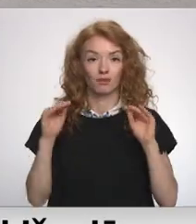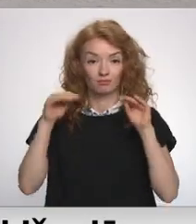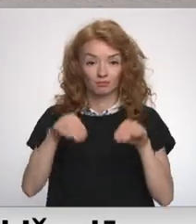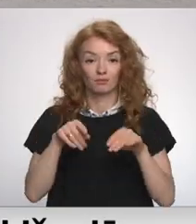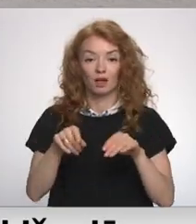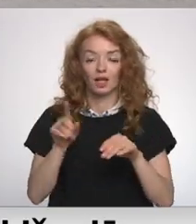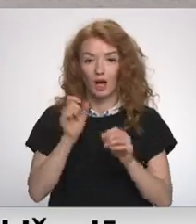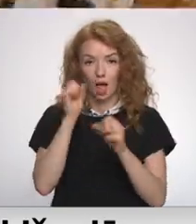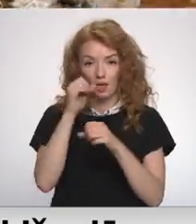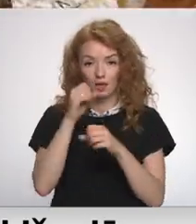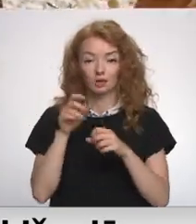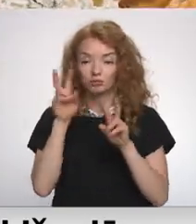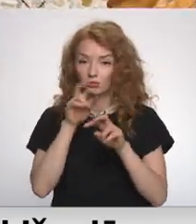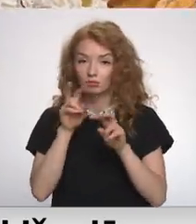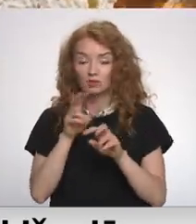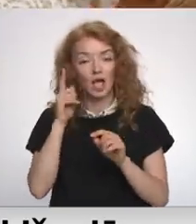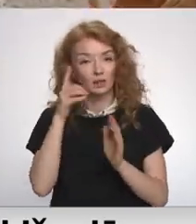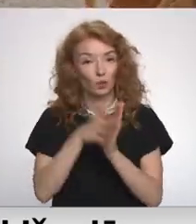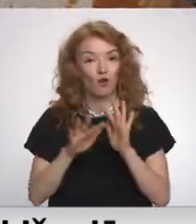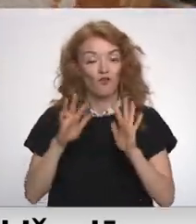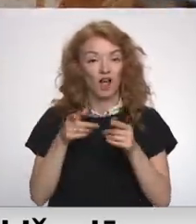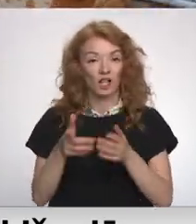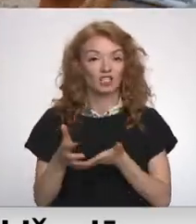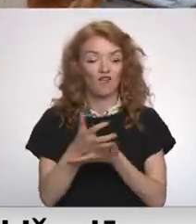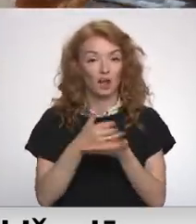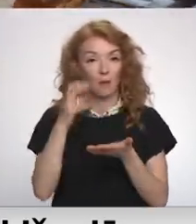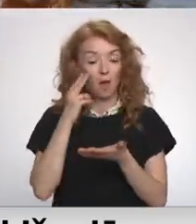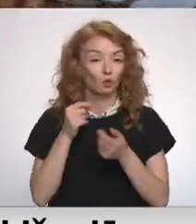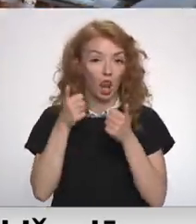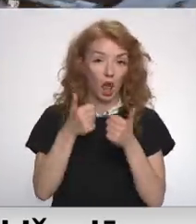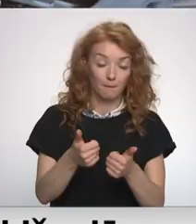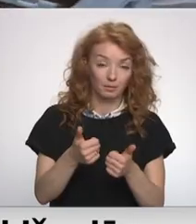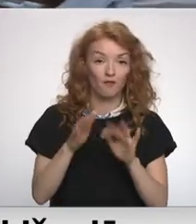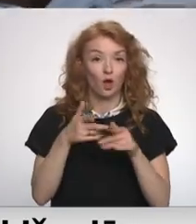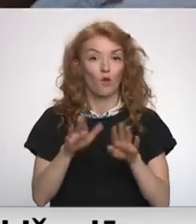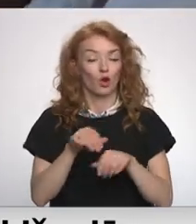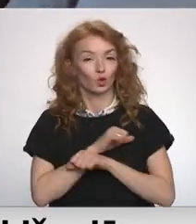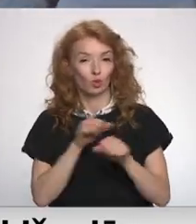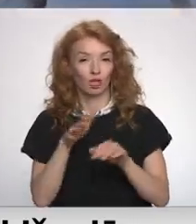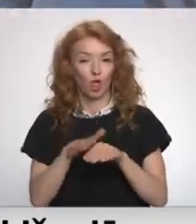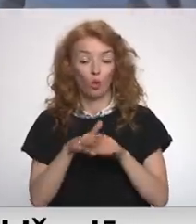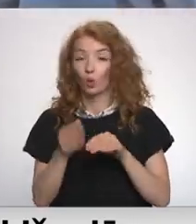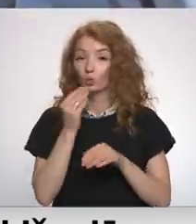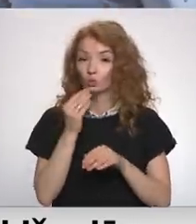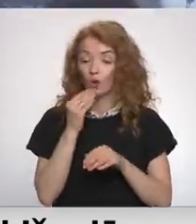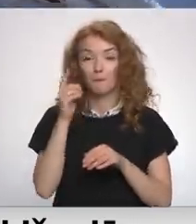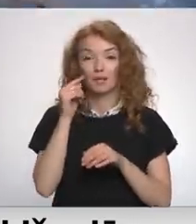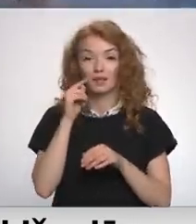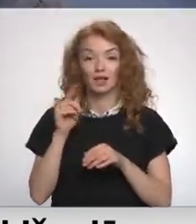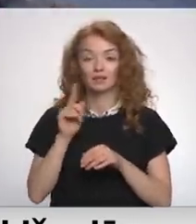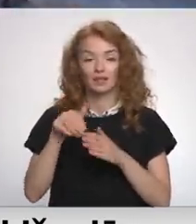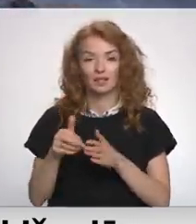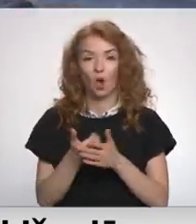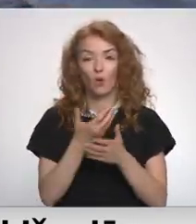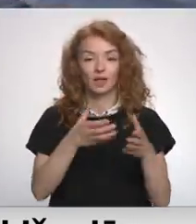analīžu rezultātiem saprast, vai pilsētvidē ievāktais medus ir labs un to var droši lietot uzturā. Bites atrodas jaunās